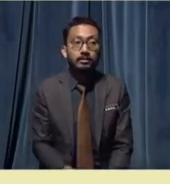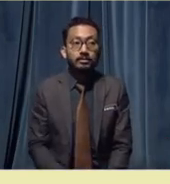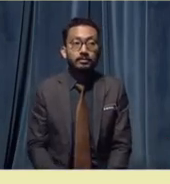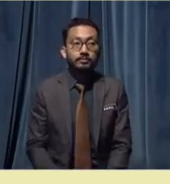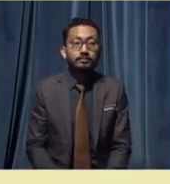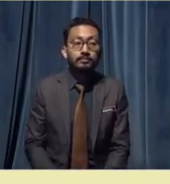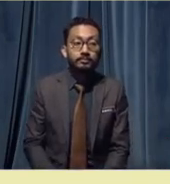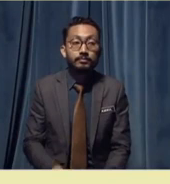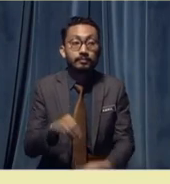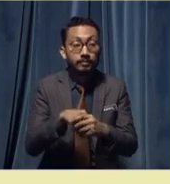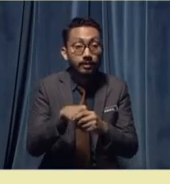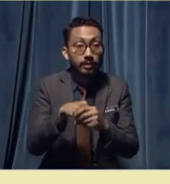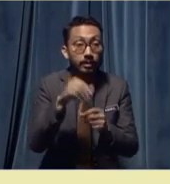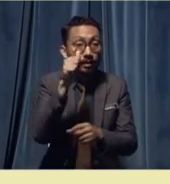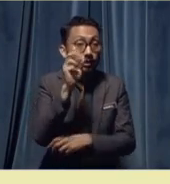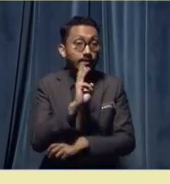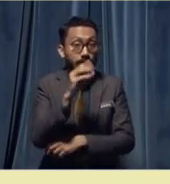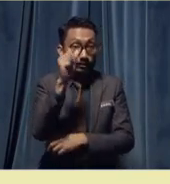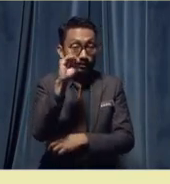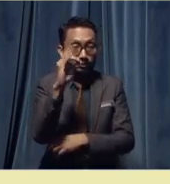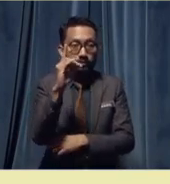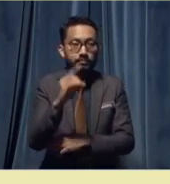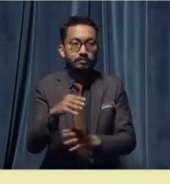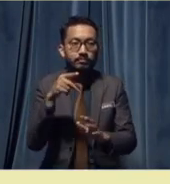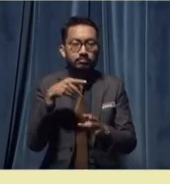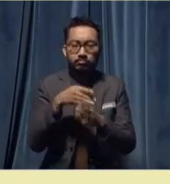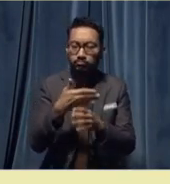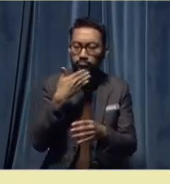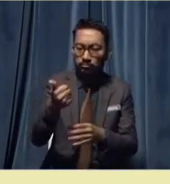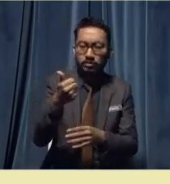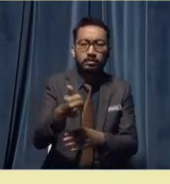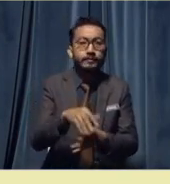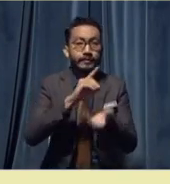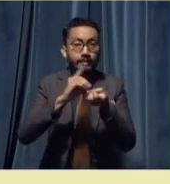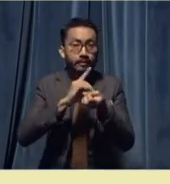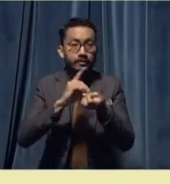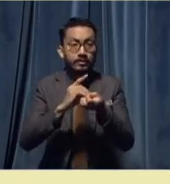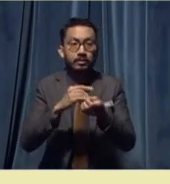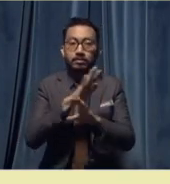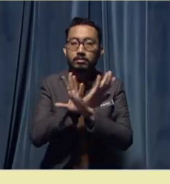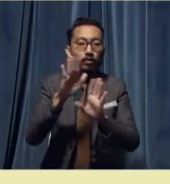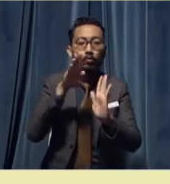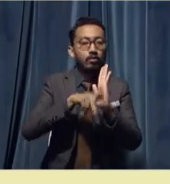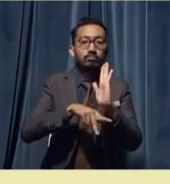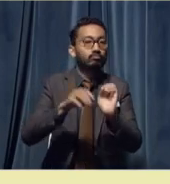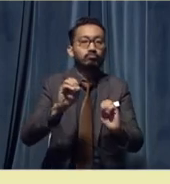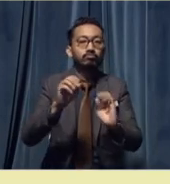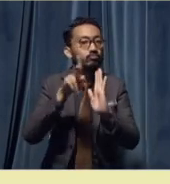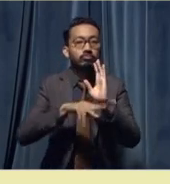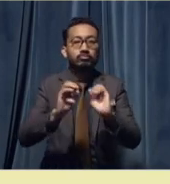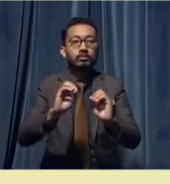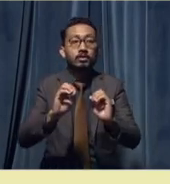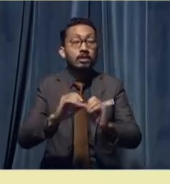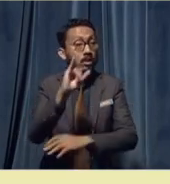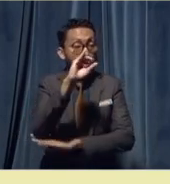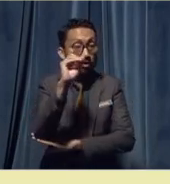Betul tu. Dalam air berasid, keberkesanan deterjen tidak akan berkurang.